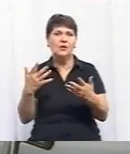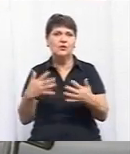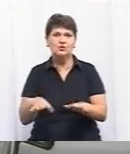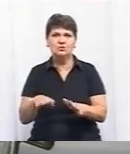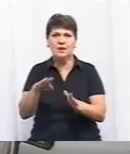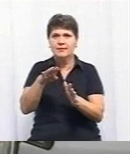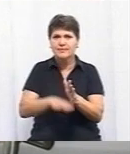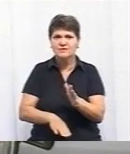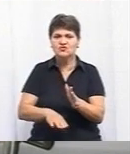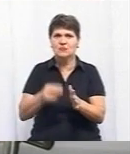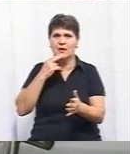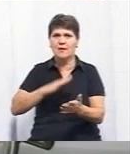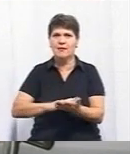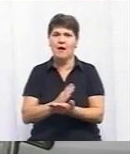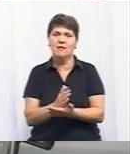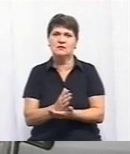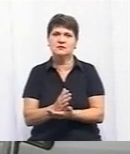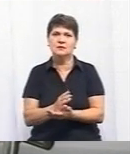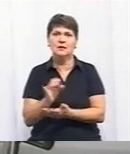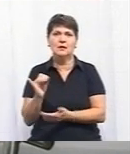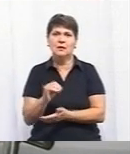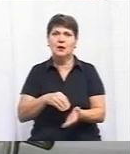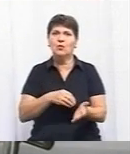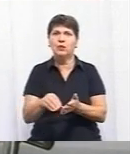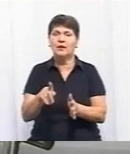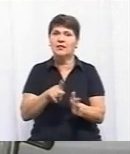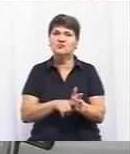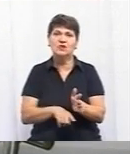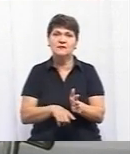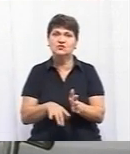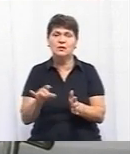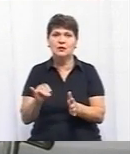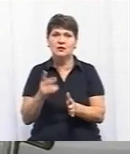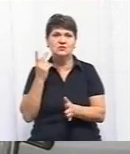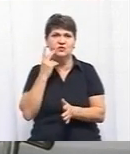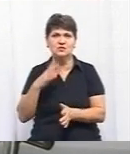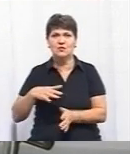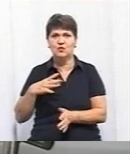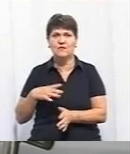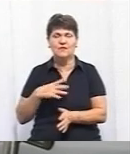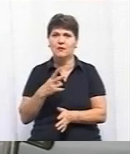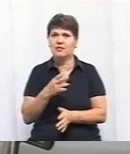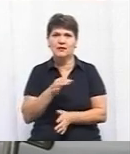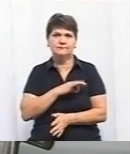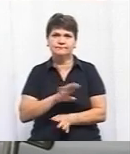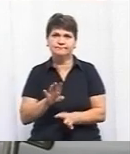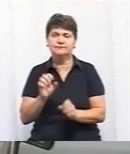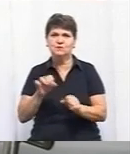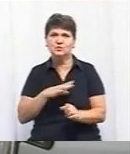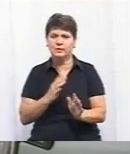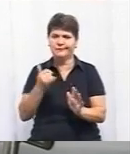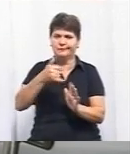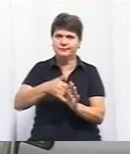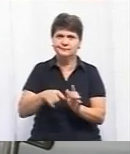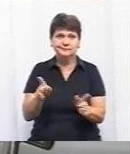нижчої якості вторсировина, і її купують дешевше, і вона часто буває навіть не ліквід, якщо чимось таким залили, що